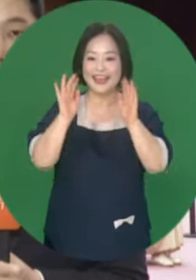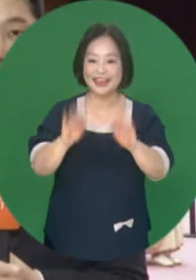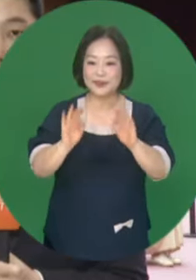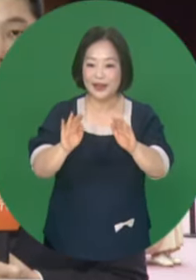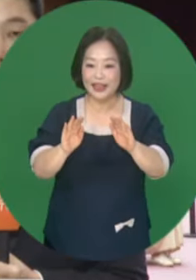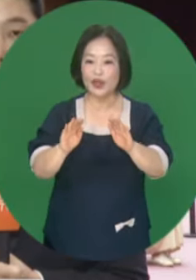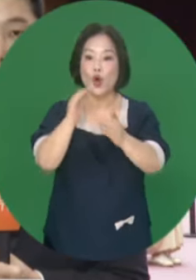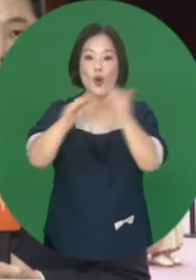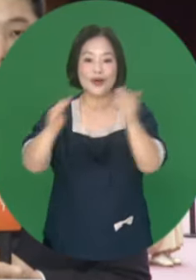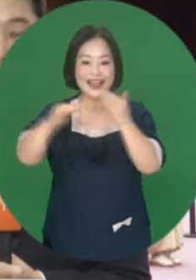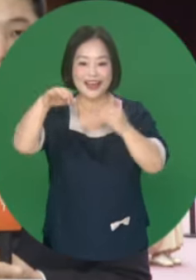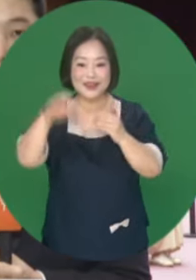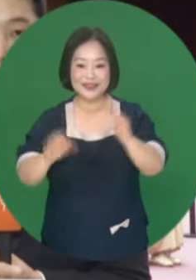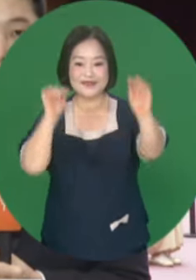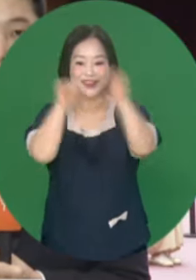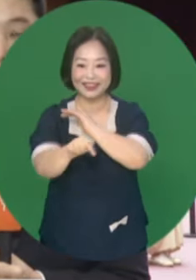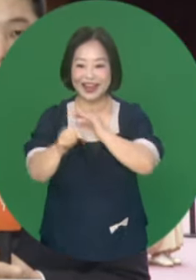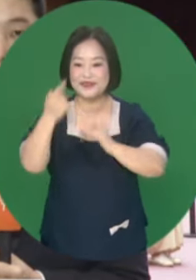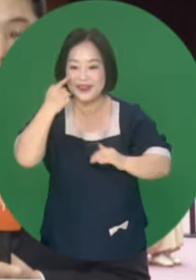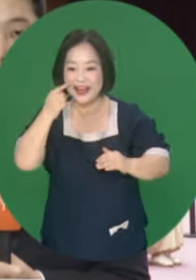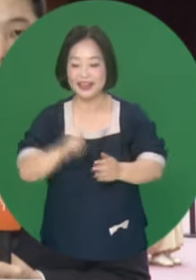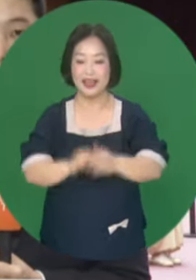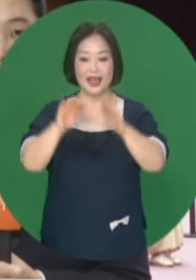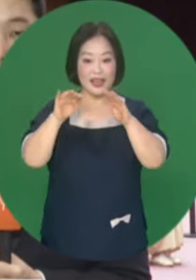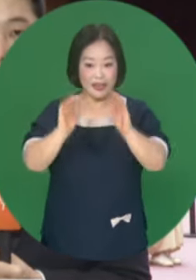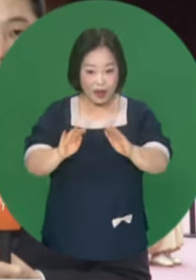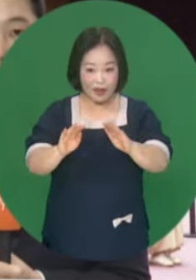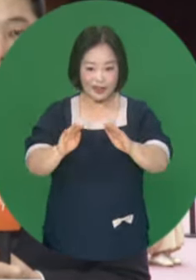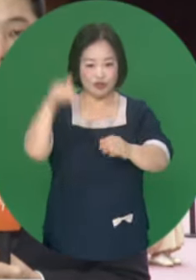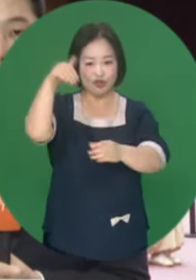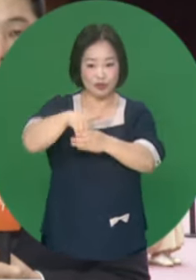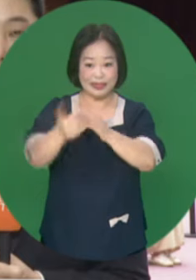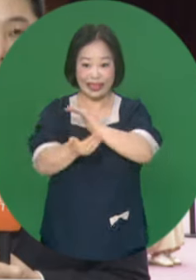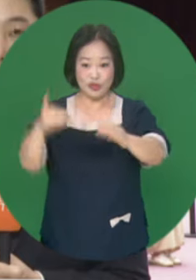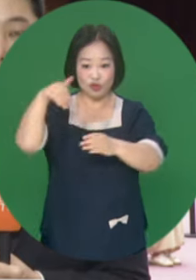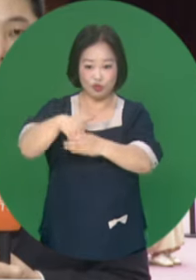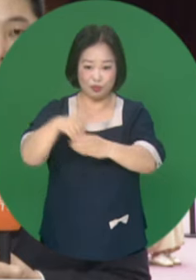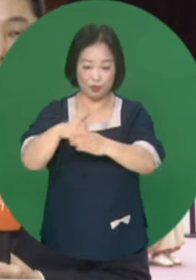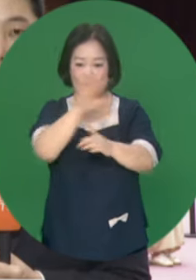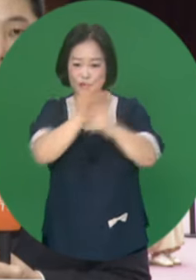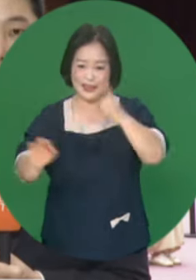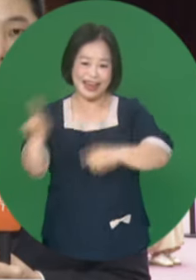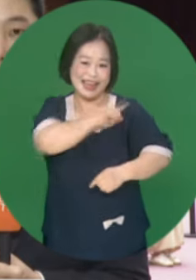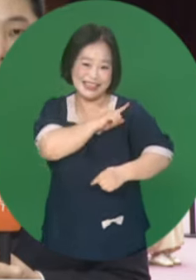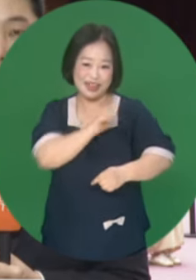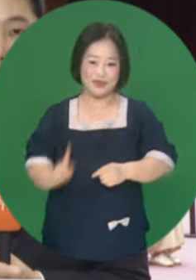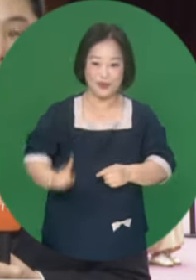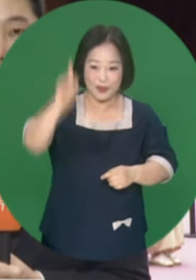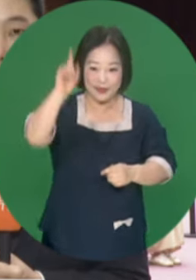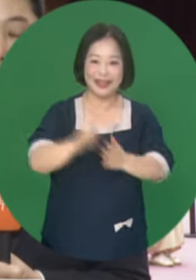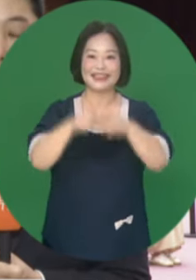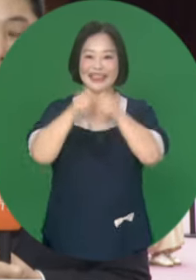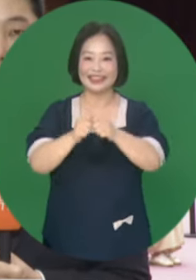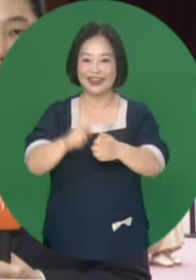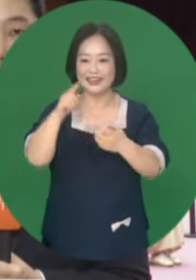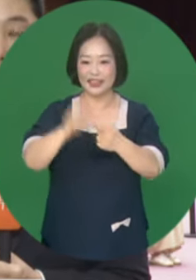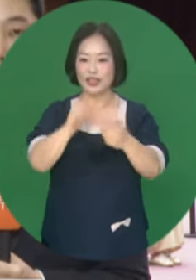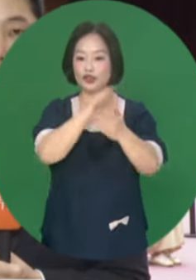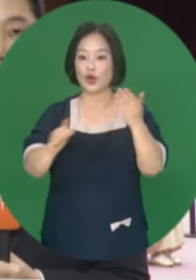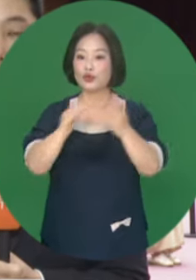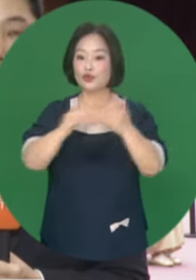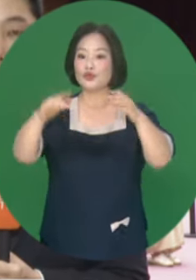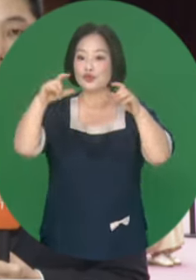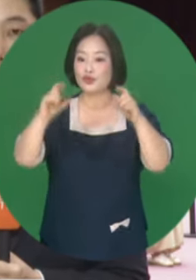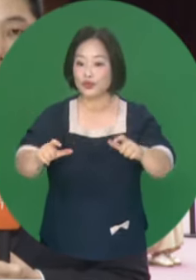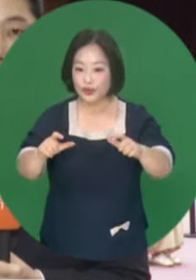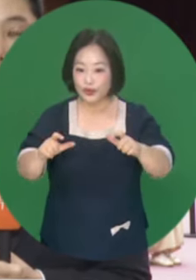네, 이번에는 호남으로 가보겠습니다. 네, 호남은 지난 총선에서 높은 사전투표율을 기록했는데요. 자세한 내용은 전북 전주투표소에